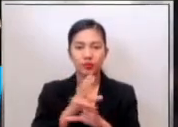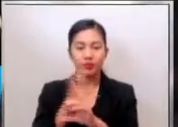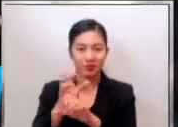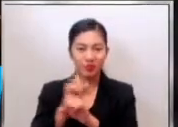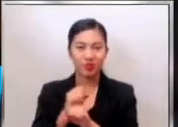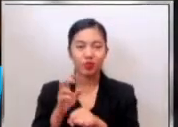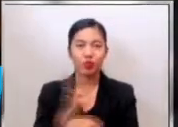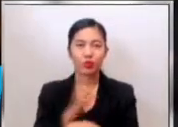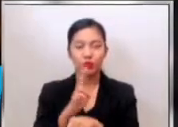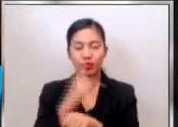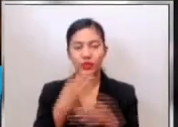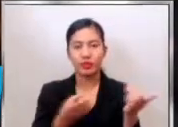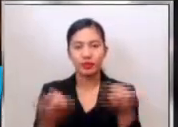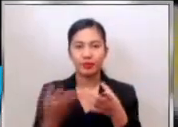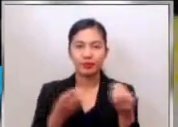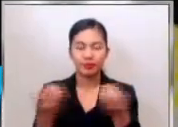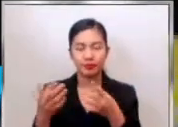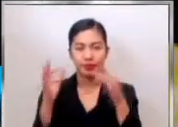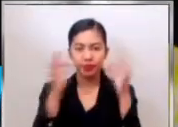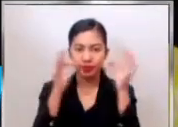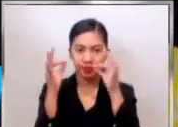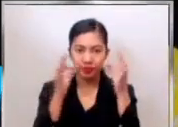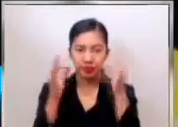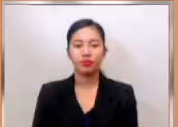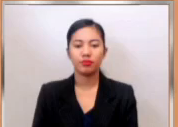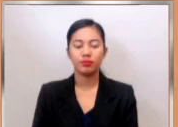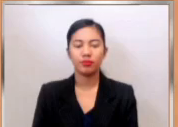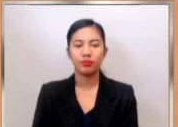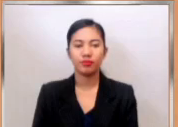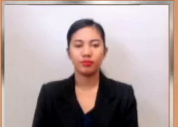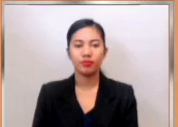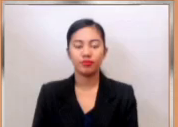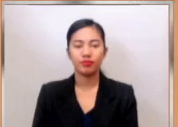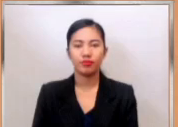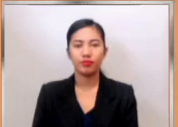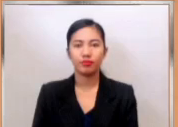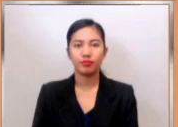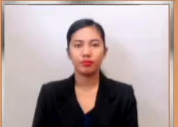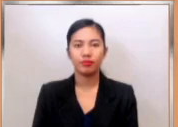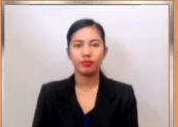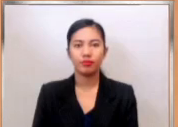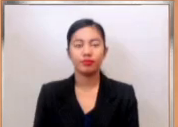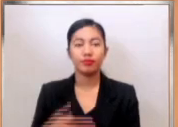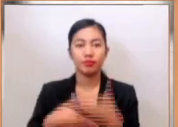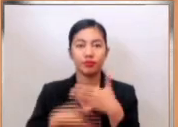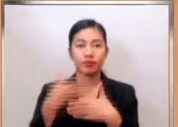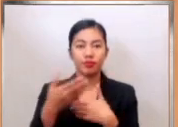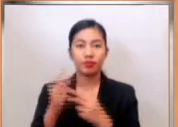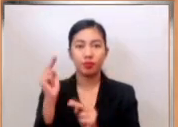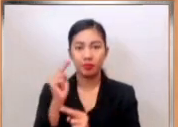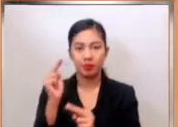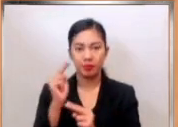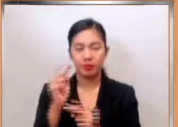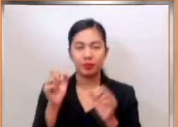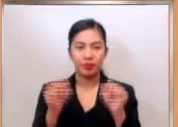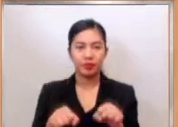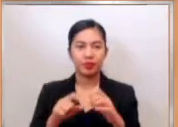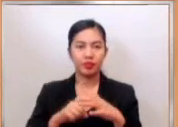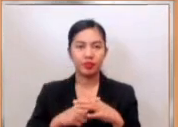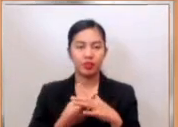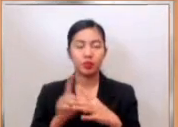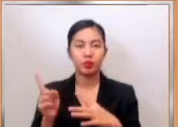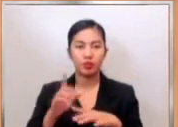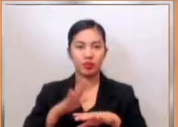droga. Hindi na nagbigay ng pahayag ang mga suspect. Sa Nobyembre pa posibleng ipatupad ang alert level system sa